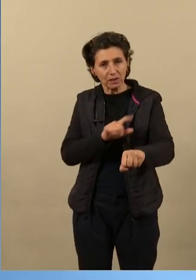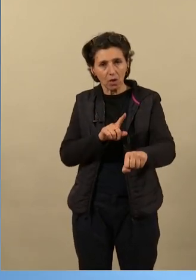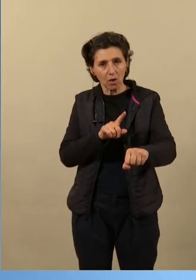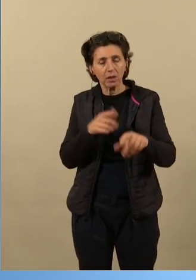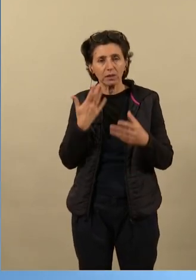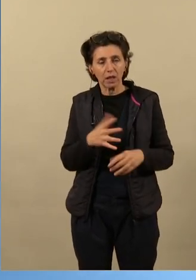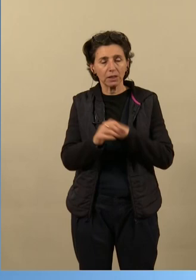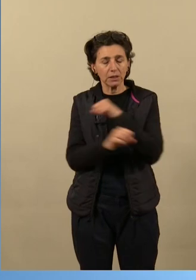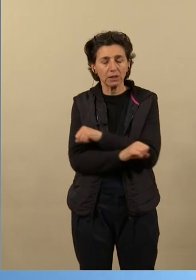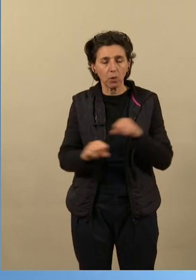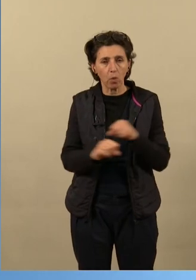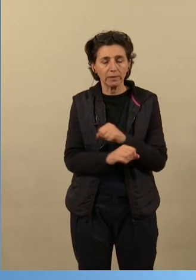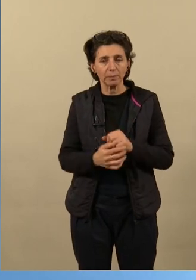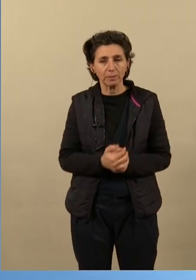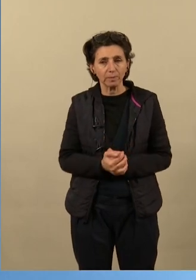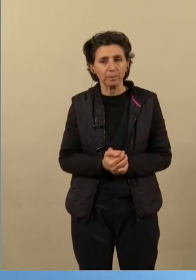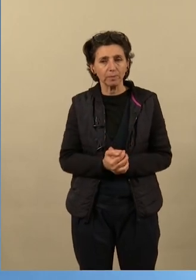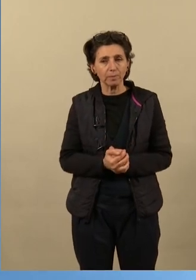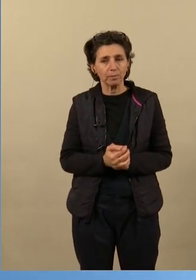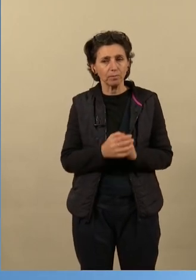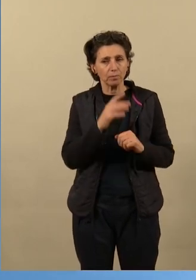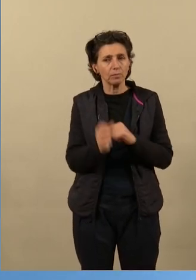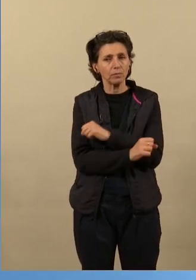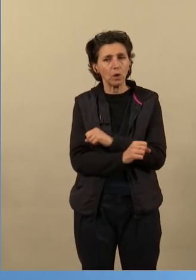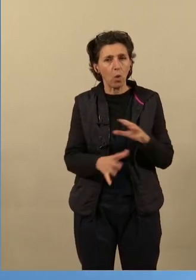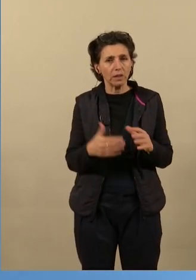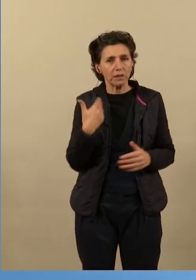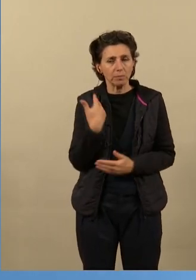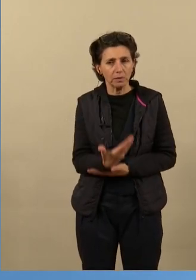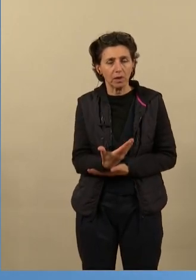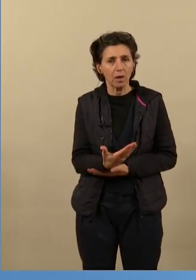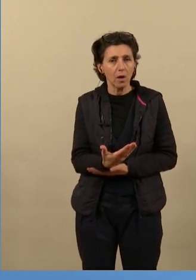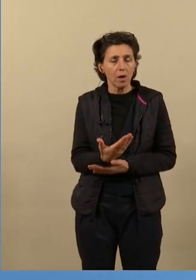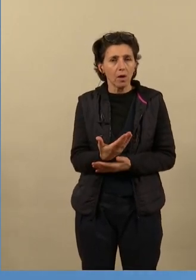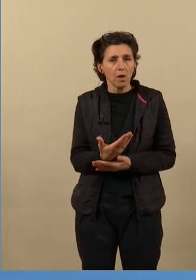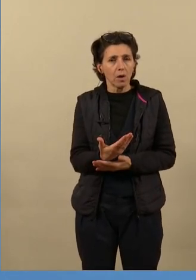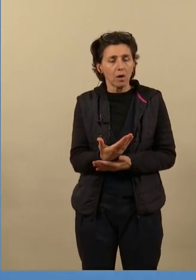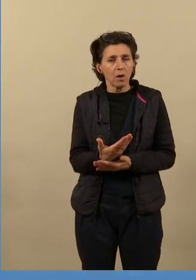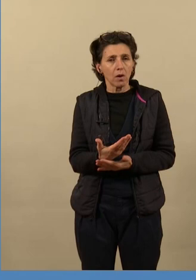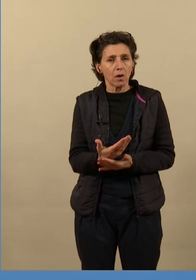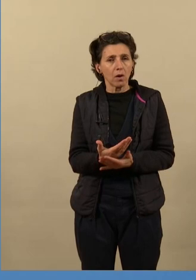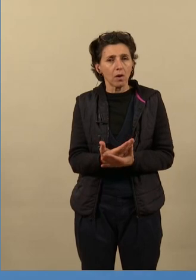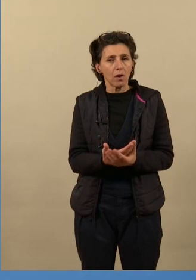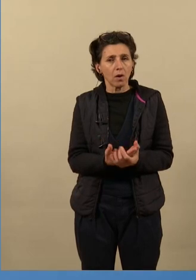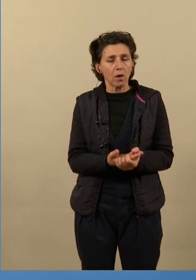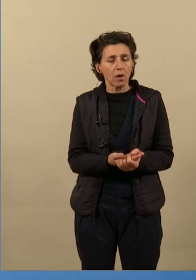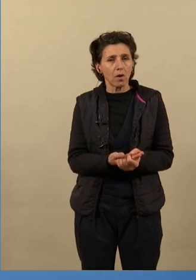terrorisme c'est du terrorisme qui n'a pas qui n'a aucune auquel on ne